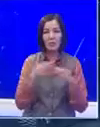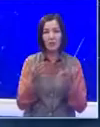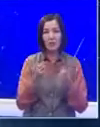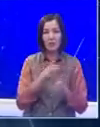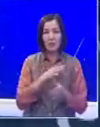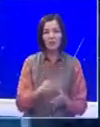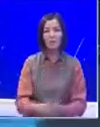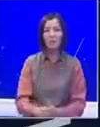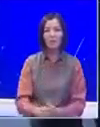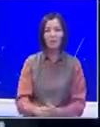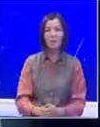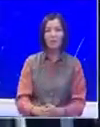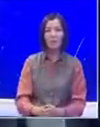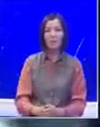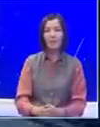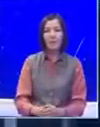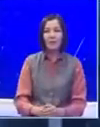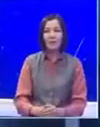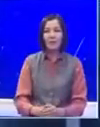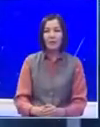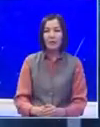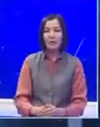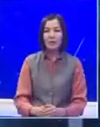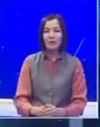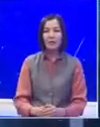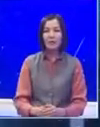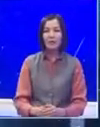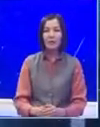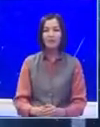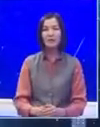алмақ. Құрманжан Қасымжанұлы, Аманжол Жомартұлы, Жетісу арнасы.